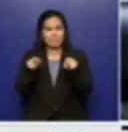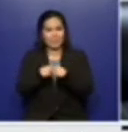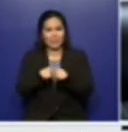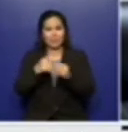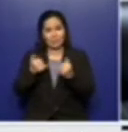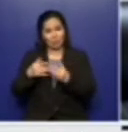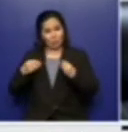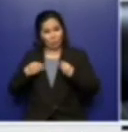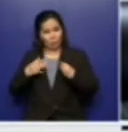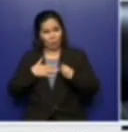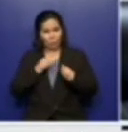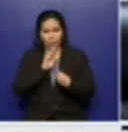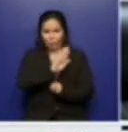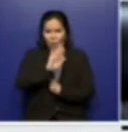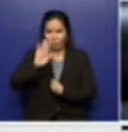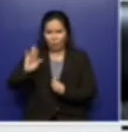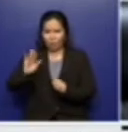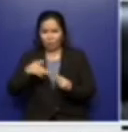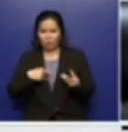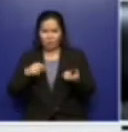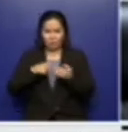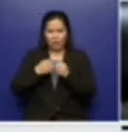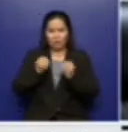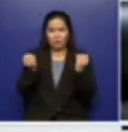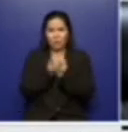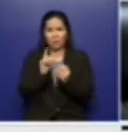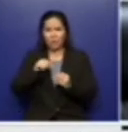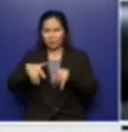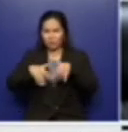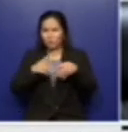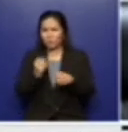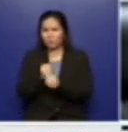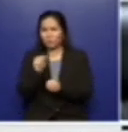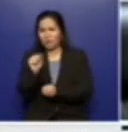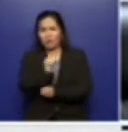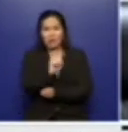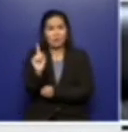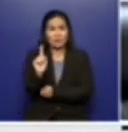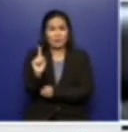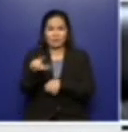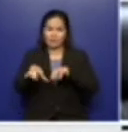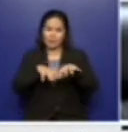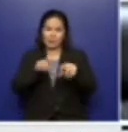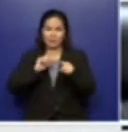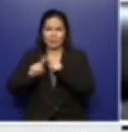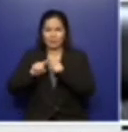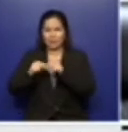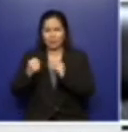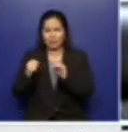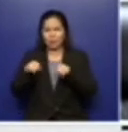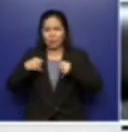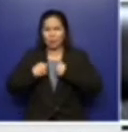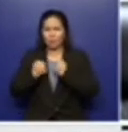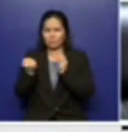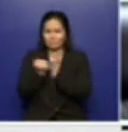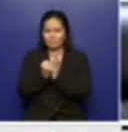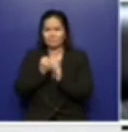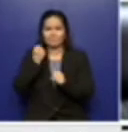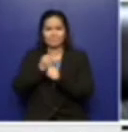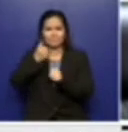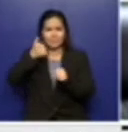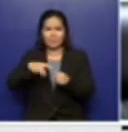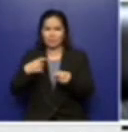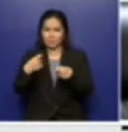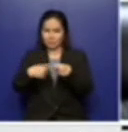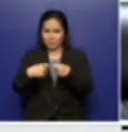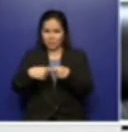ผนที่คนละฉบับคนเดือดร้อนคือชาวบ้านครับไม่สามารถที่จะดำเนินการออกโฉนดหรือออกเอกสารสิทธิ์ให้